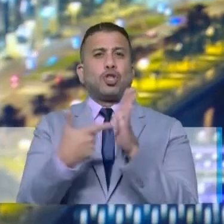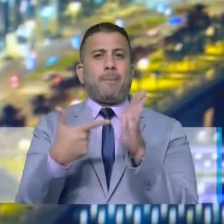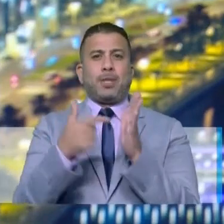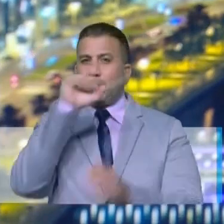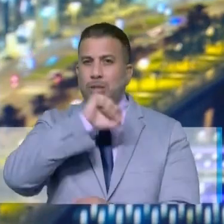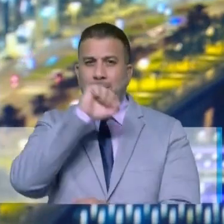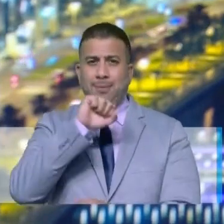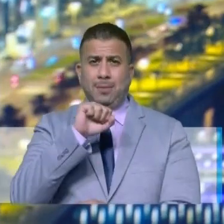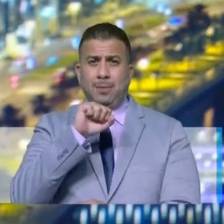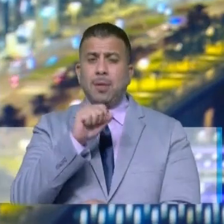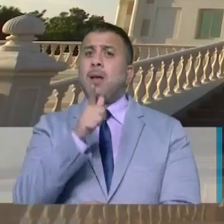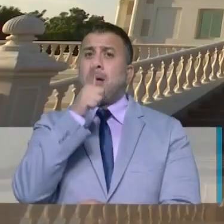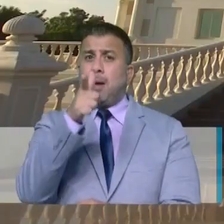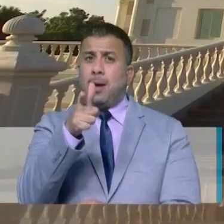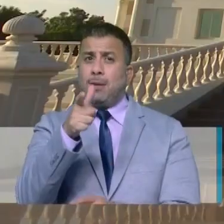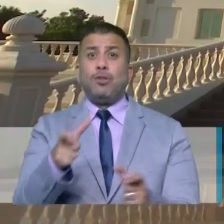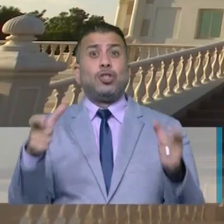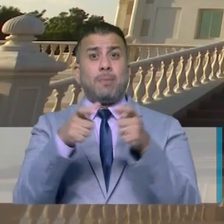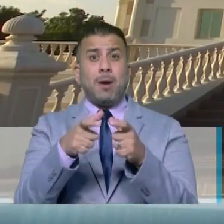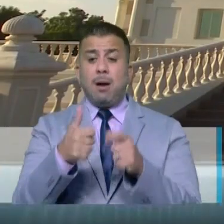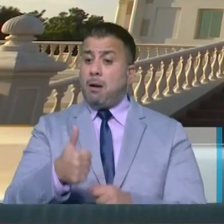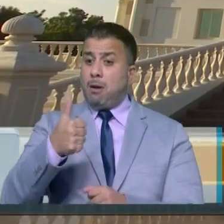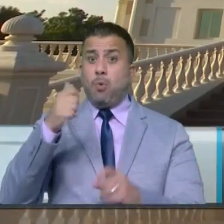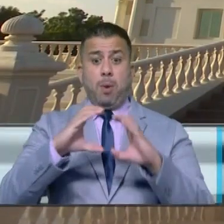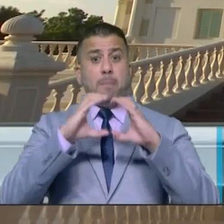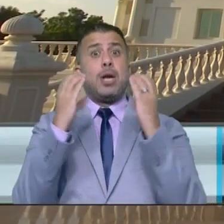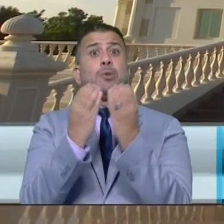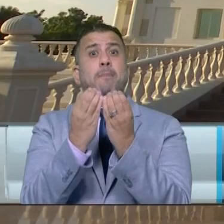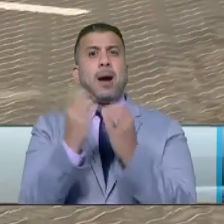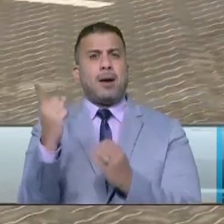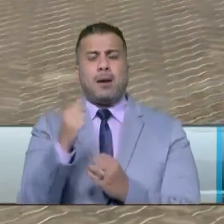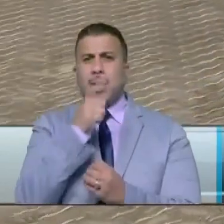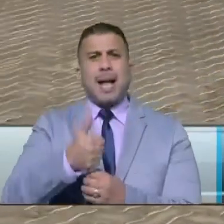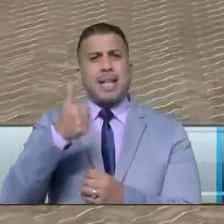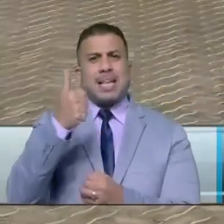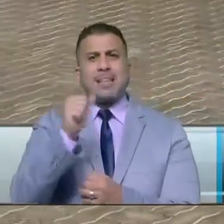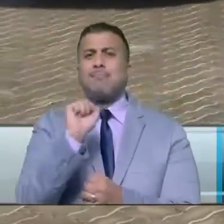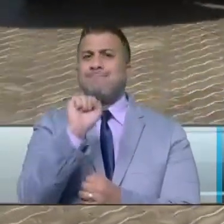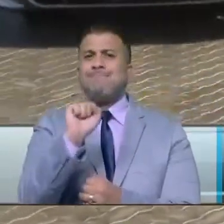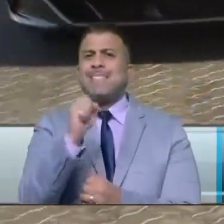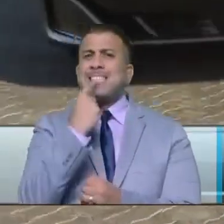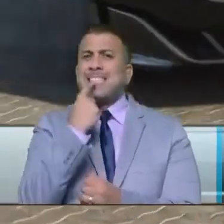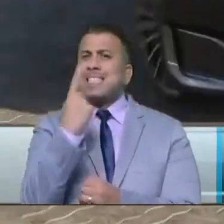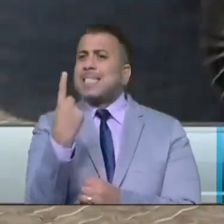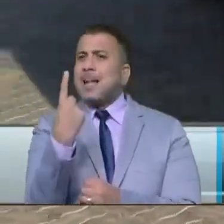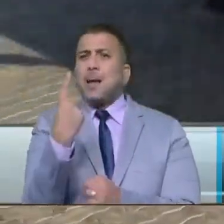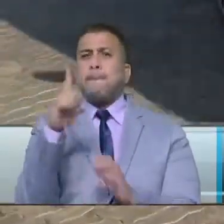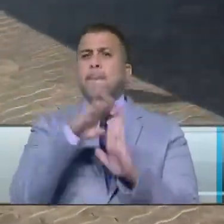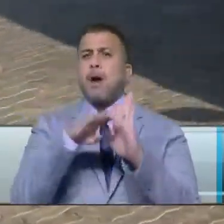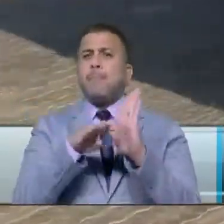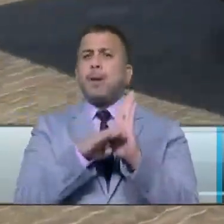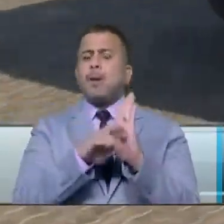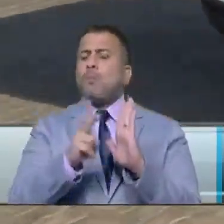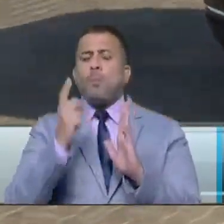الجامعيه واشاد سموه خلال الاجتماع بما حققه المجمع من انجازات خلال السنه في مختلف